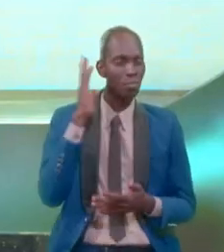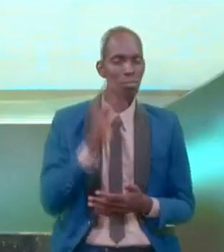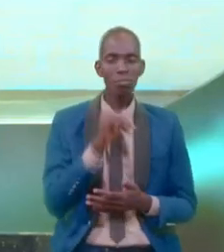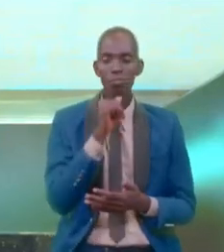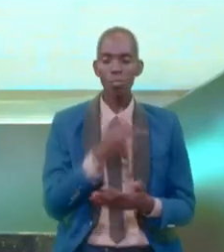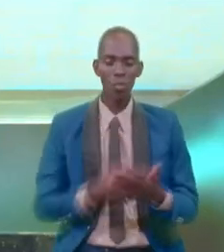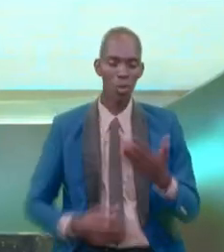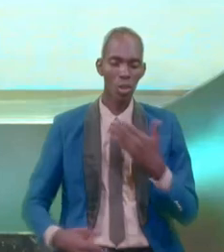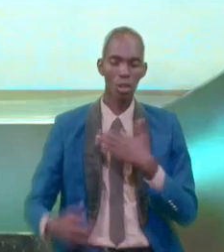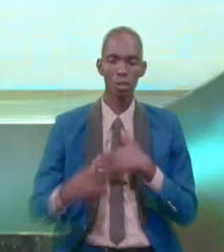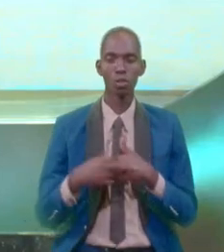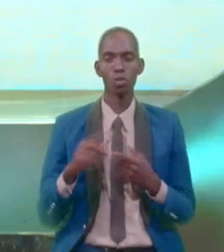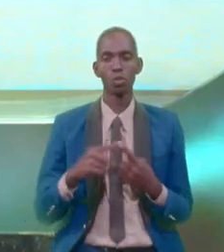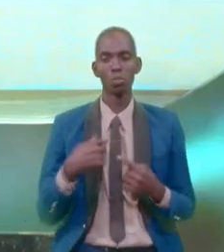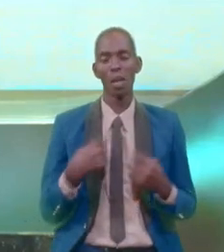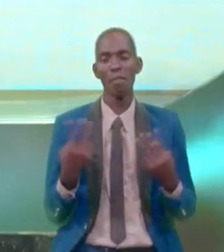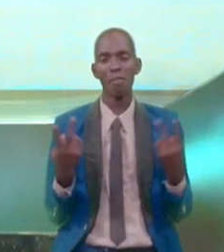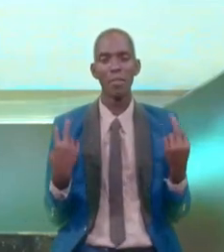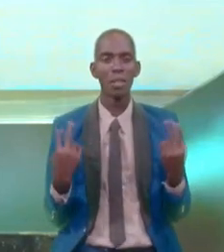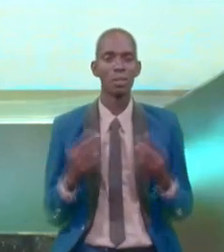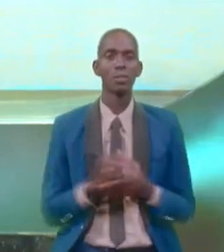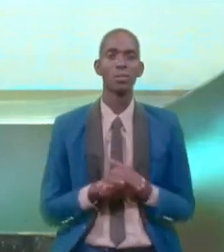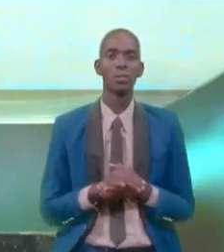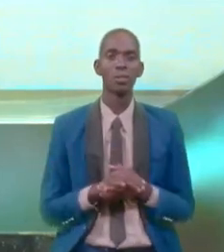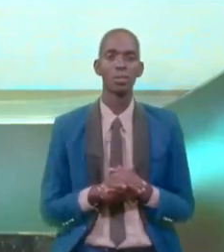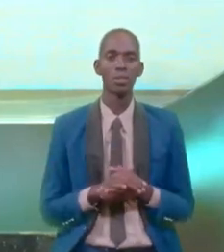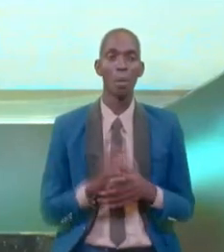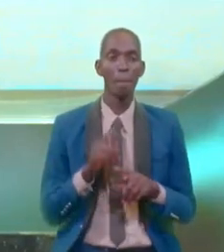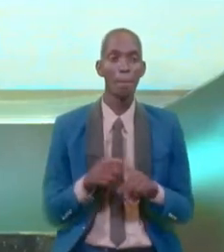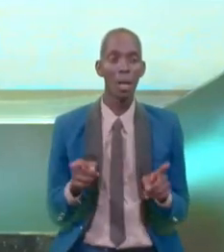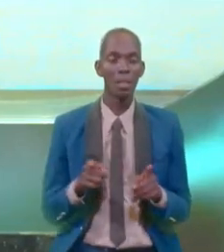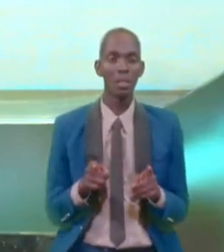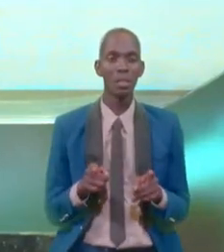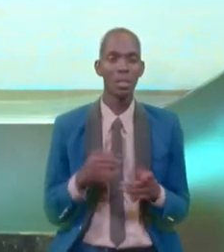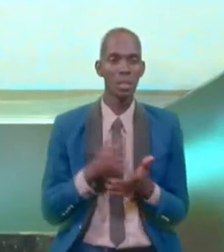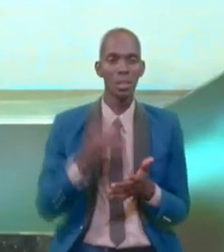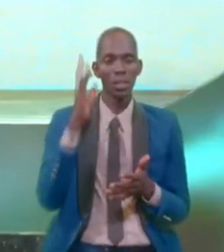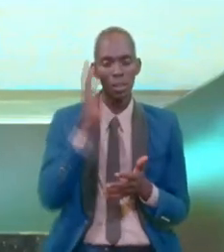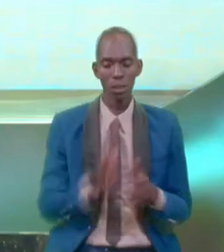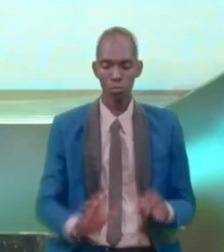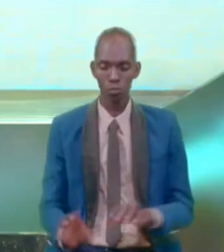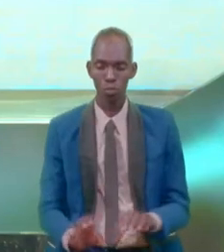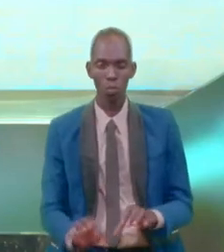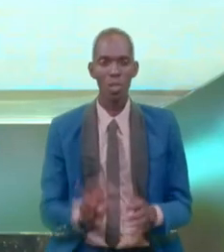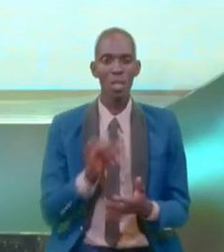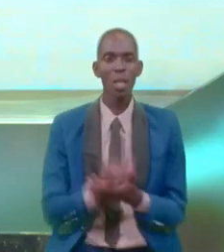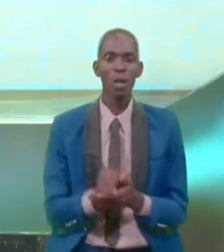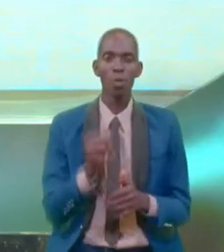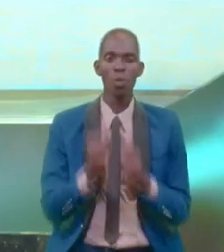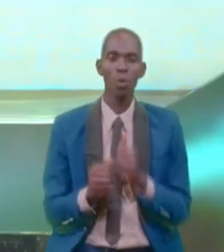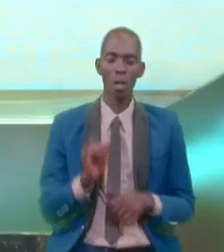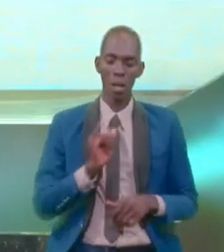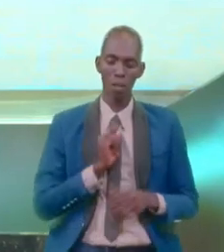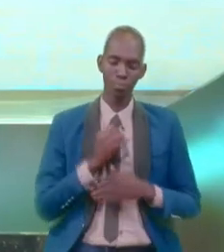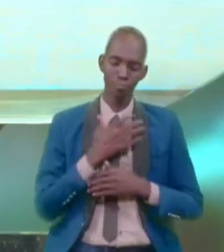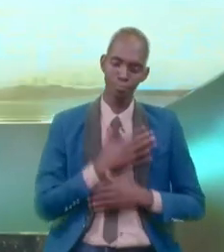Elle ne retourne point à moi sans effet, sans avoir exécuté ma